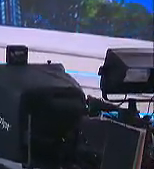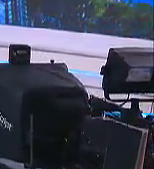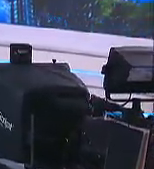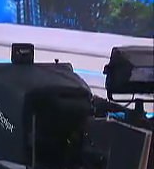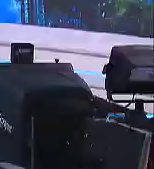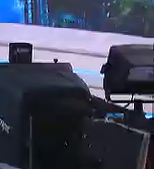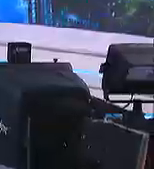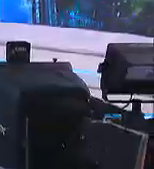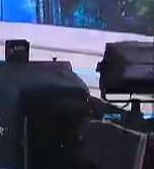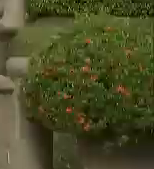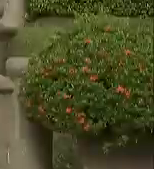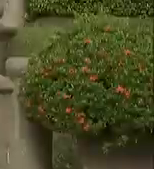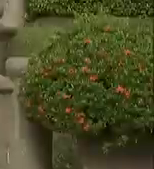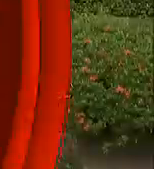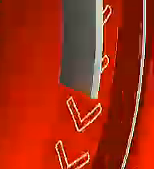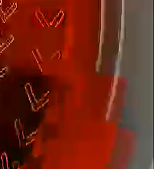utama malam ini.